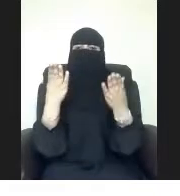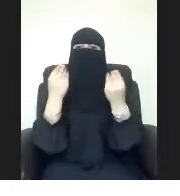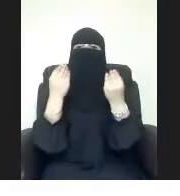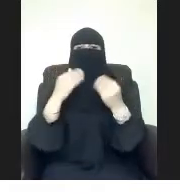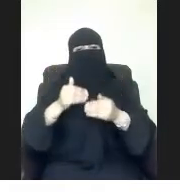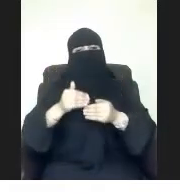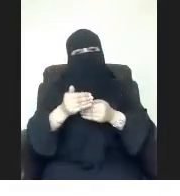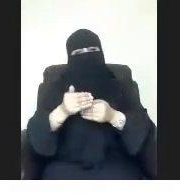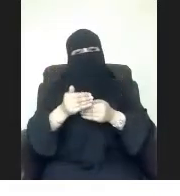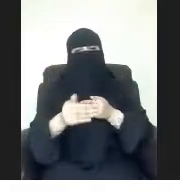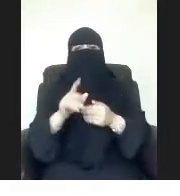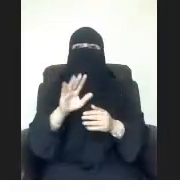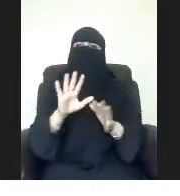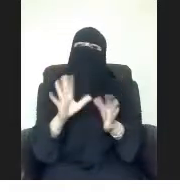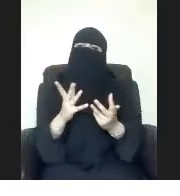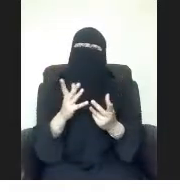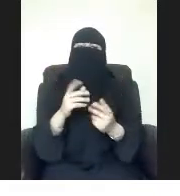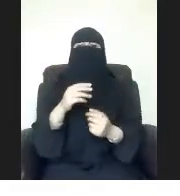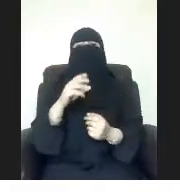أو تعليم افتراضي.